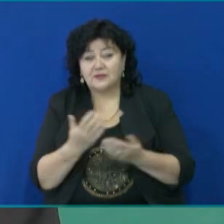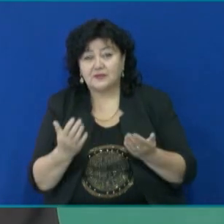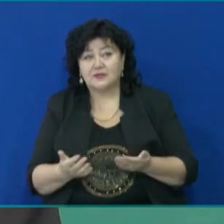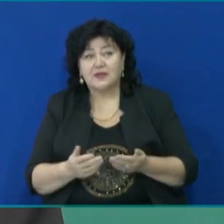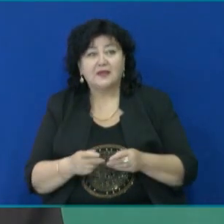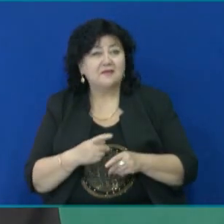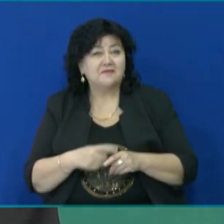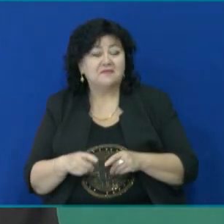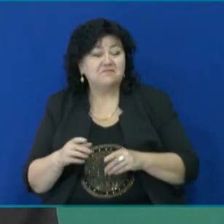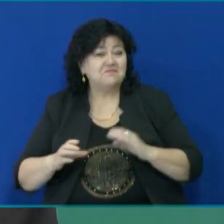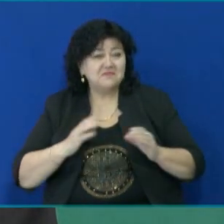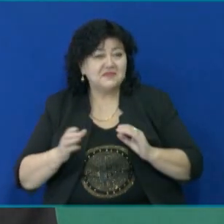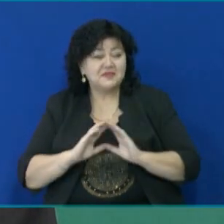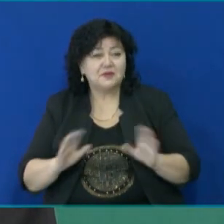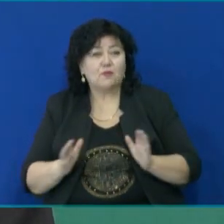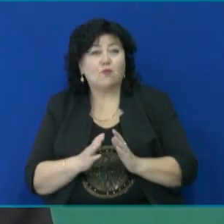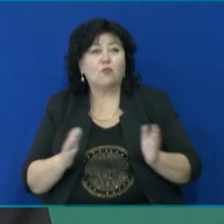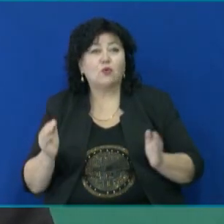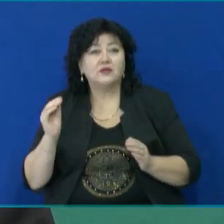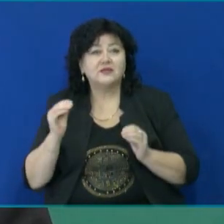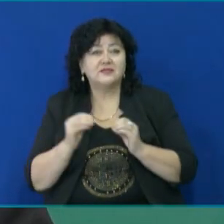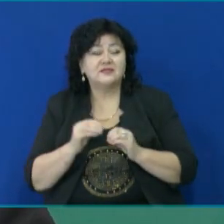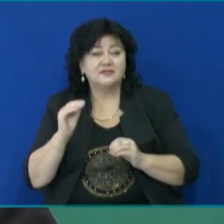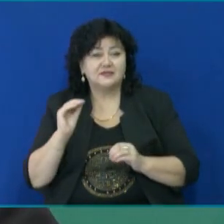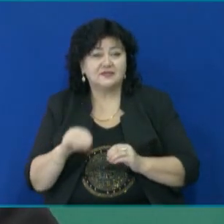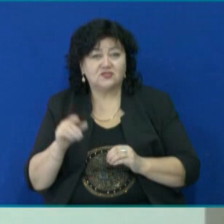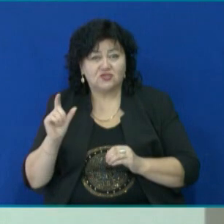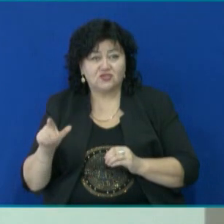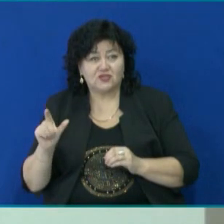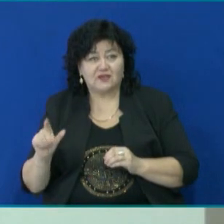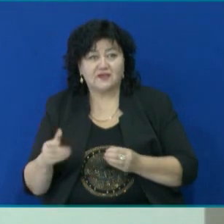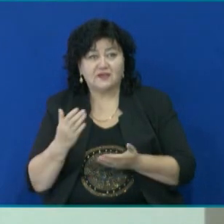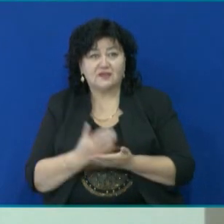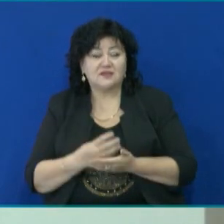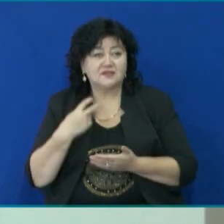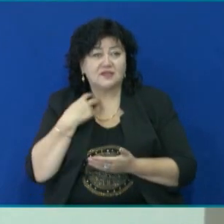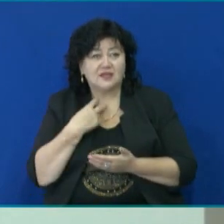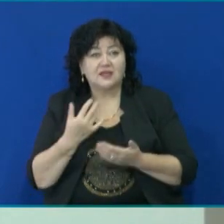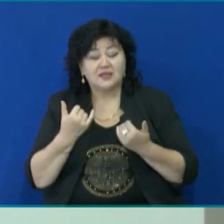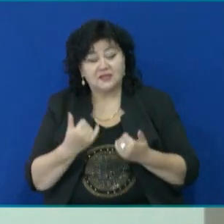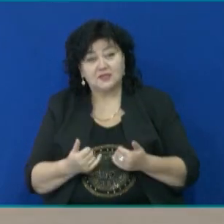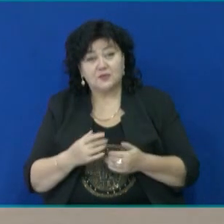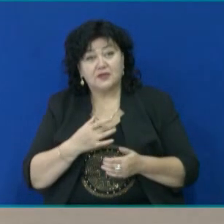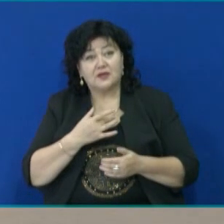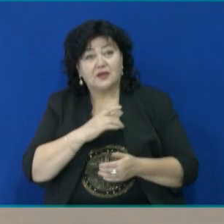мен қоғамды қабылдау өткізіп, бір шешім шығарамыз, деді табиғи монополияларды реттеу агенттігінің Абай